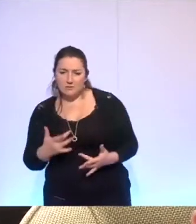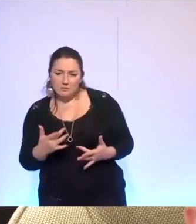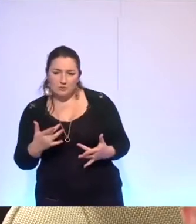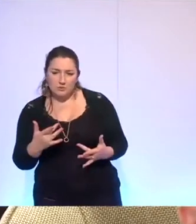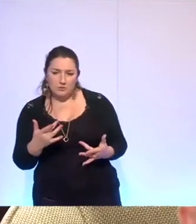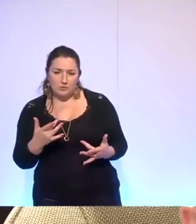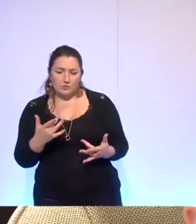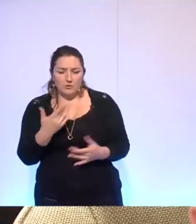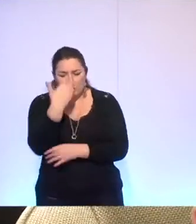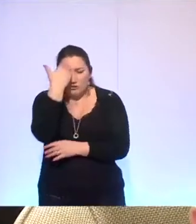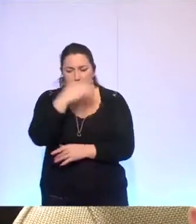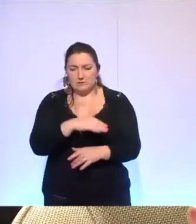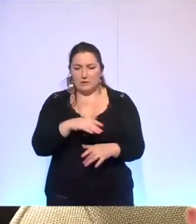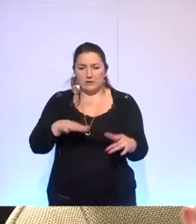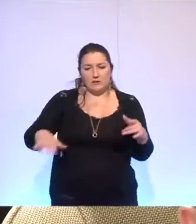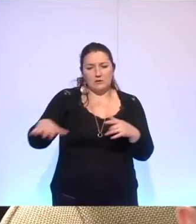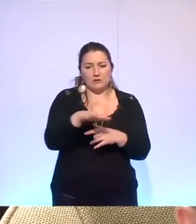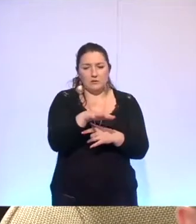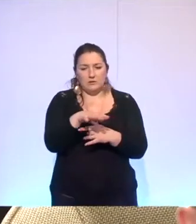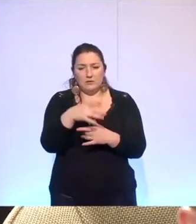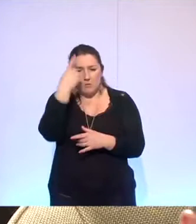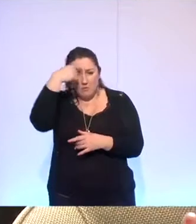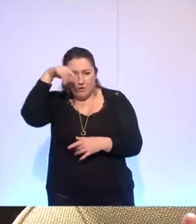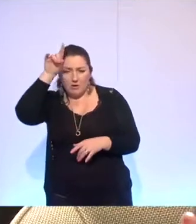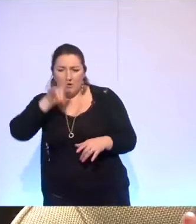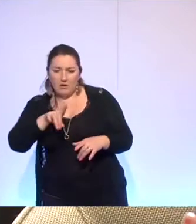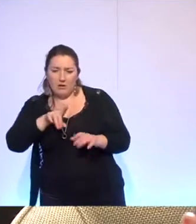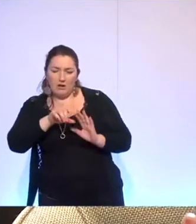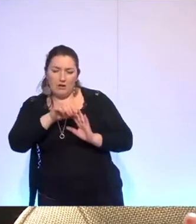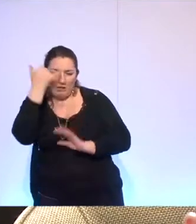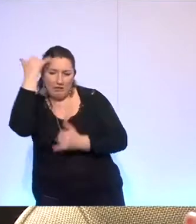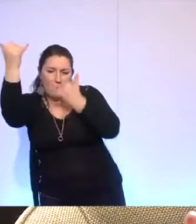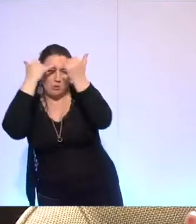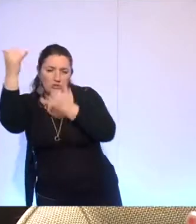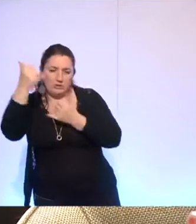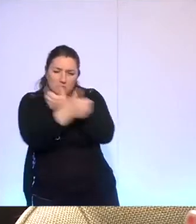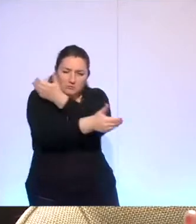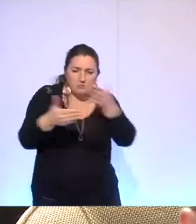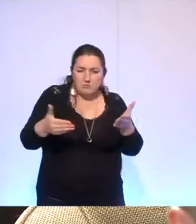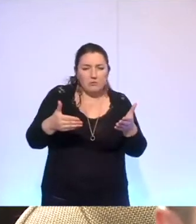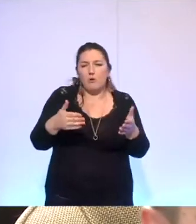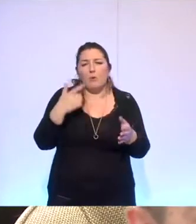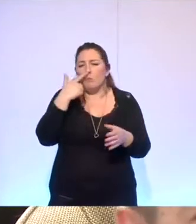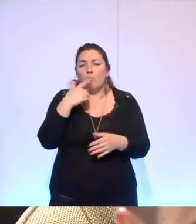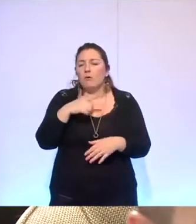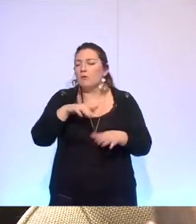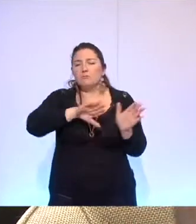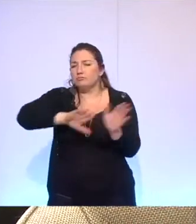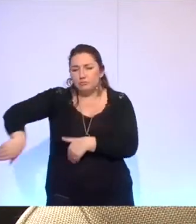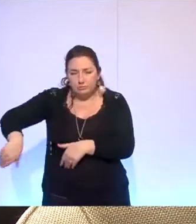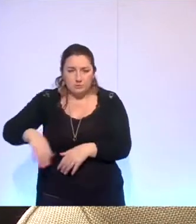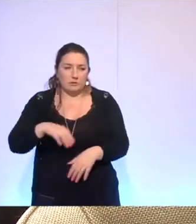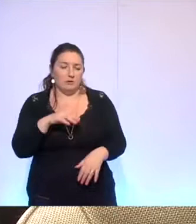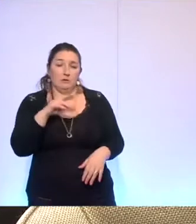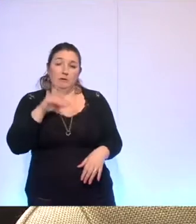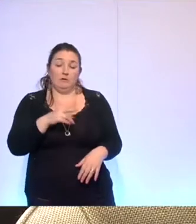son orientation politique loin de toute idéologie et sectarisme. Pour ce qui nous concerne, et comme vous pouvez vous en